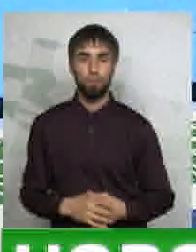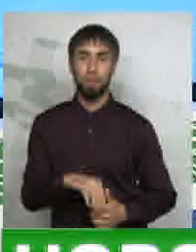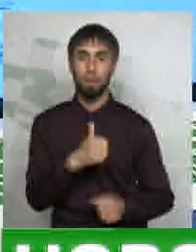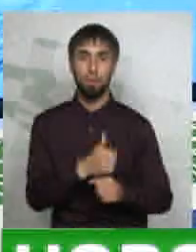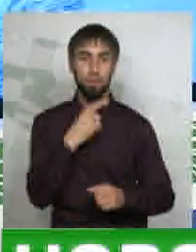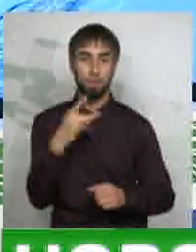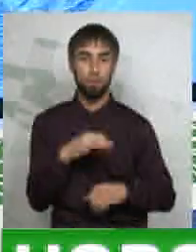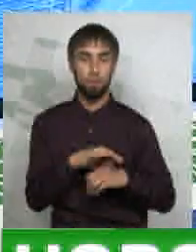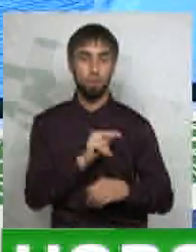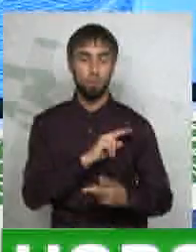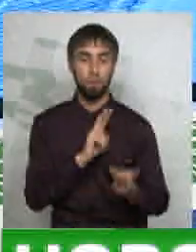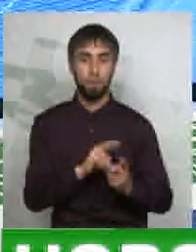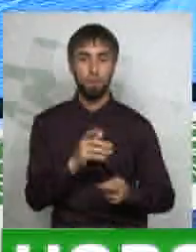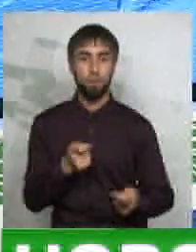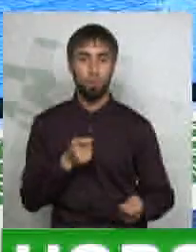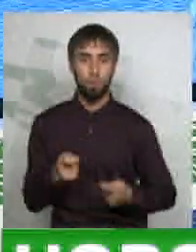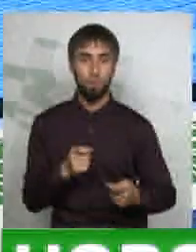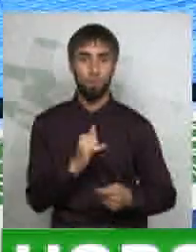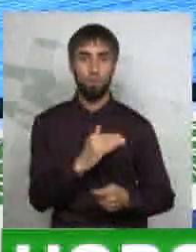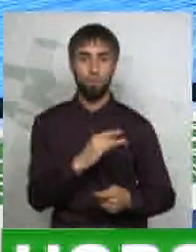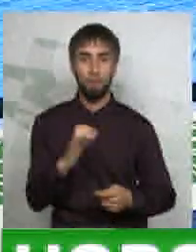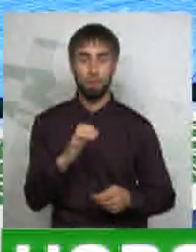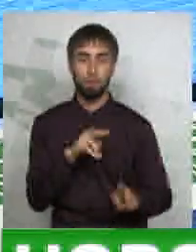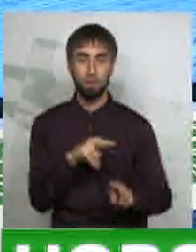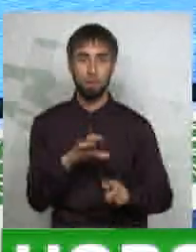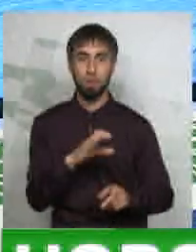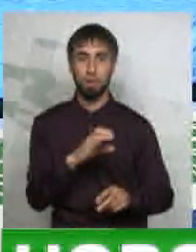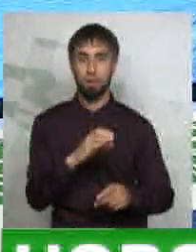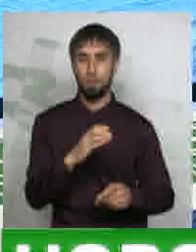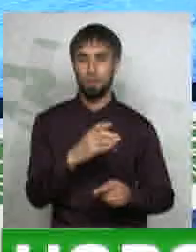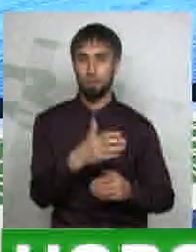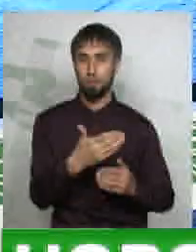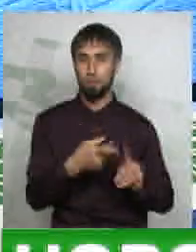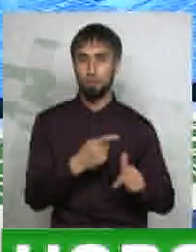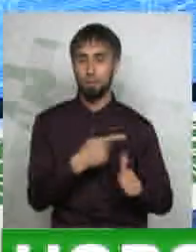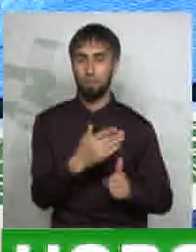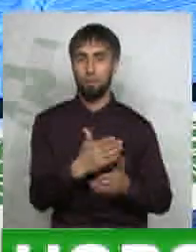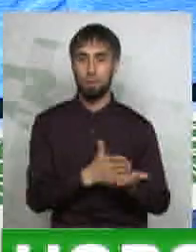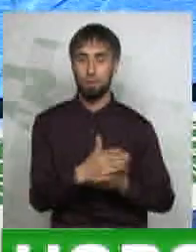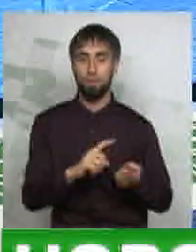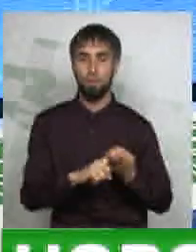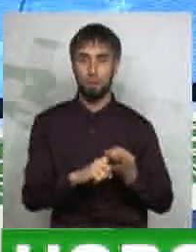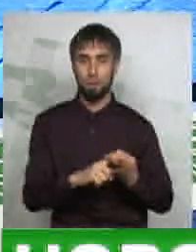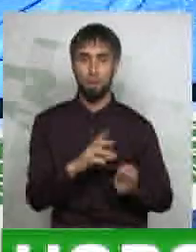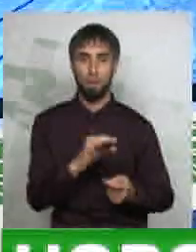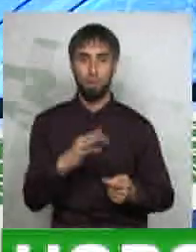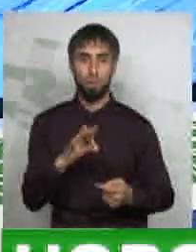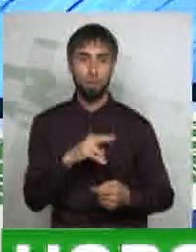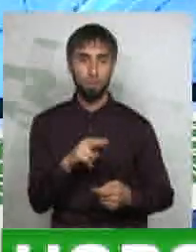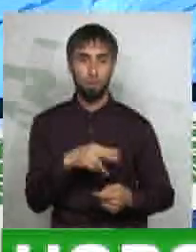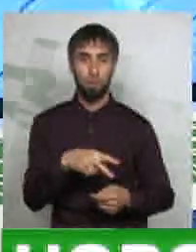Глава Ингушетии провел рабочую встречу с руководителем ФС по надзору в сфере связи, информационных технологий и массовых коммуникаций по СКФО